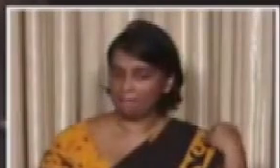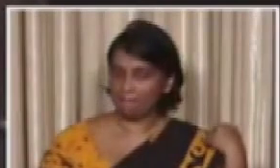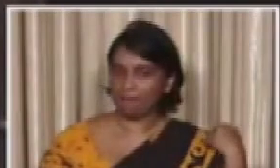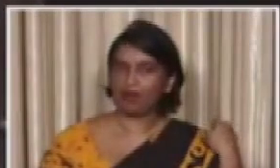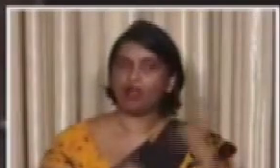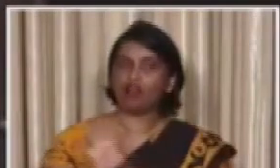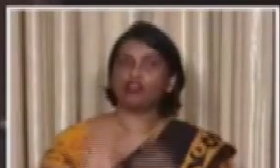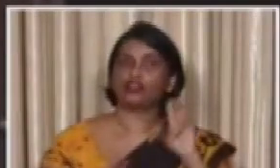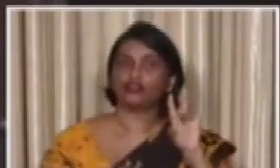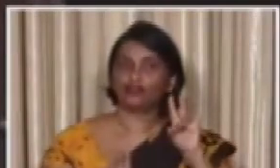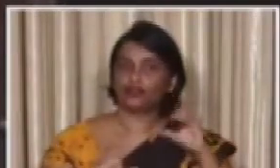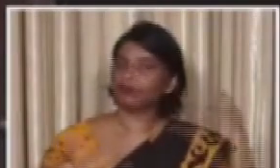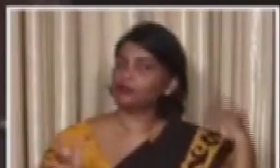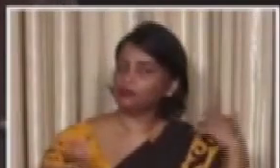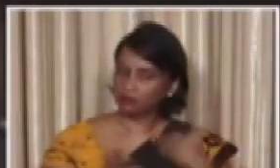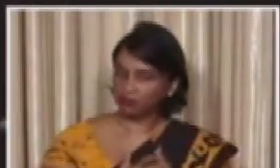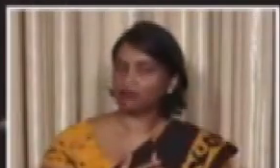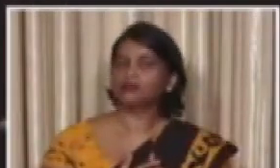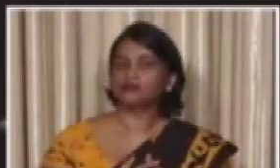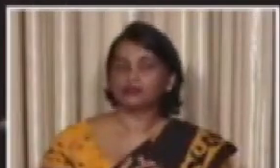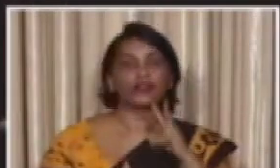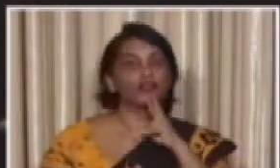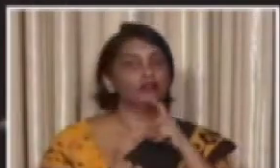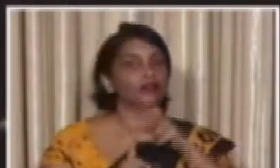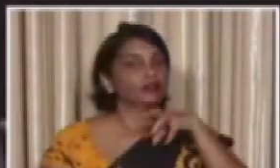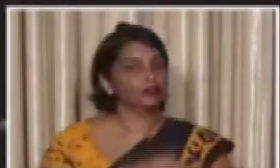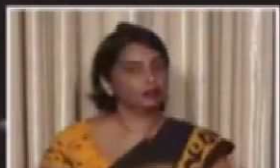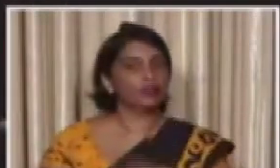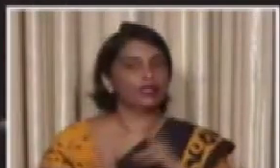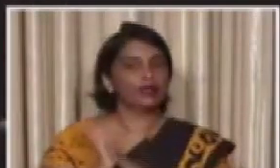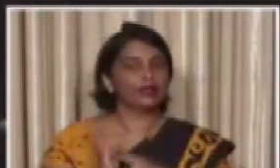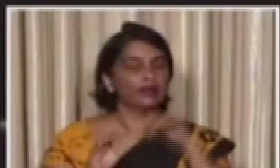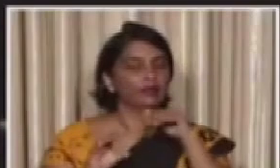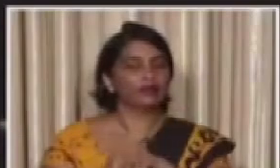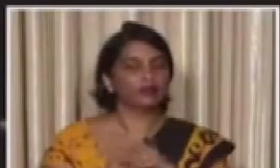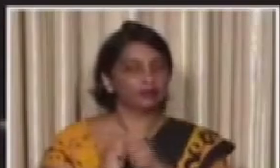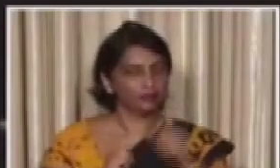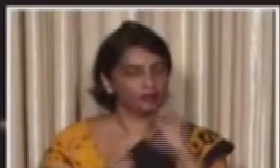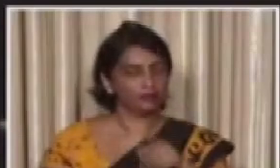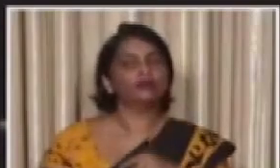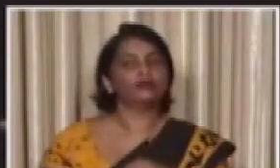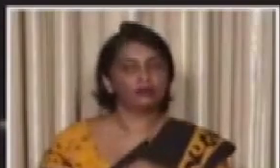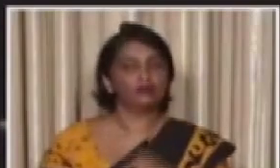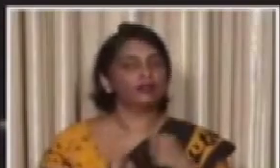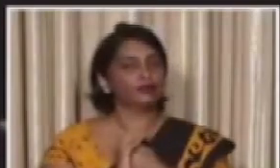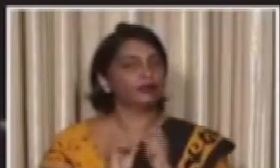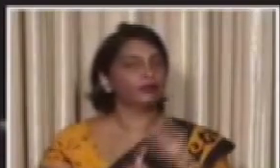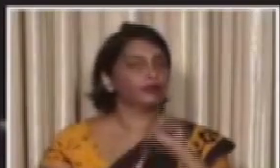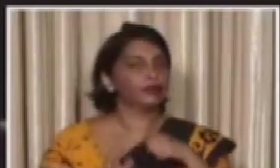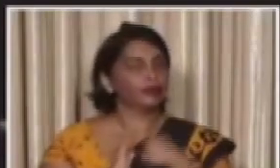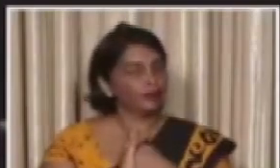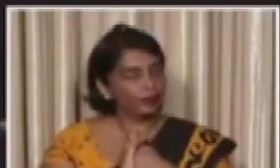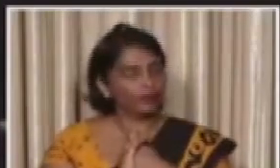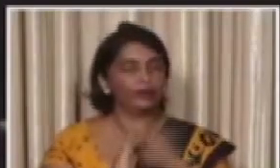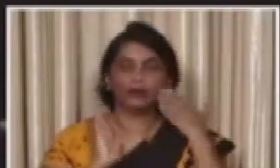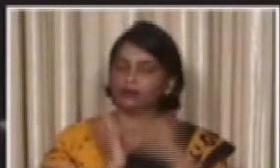වසර 25කට ආසන්න කාලයක් රත්නපුර දිස්ත්‍රික්කයේ නිවිතිගල ආසනය නියෝජනය කරමින් මෙම ගරු සභාවේ උත්තරීතර